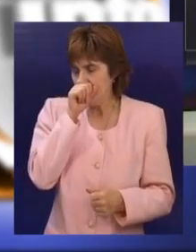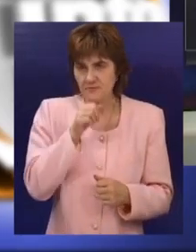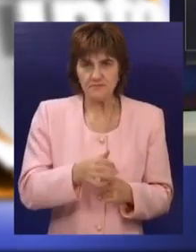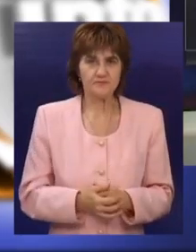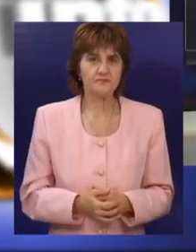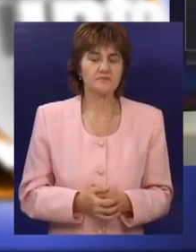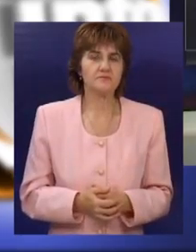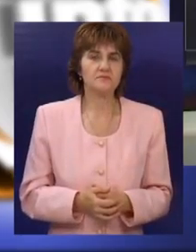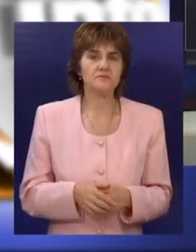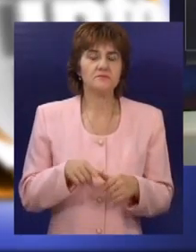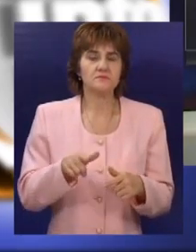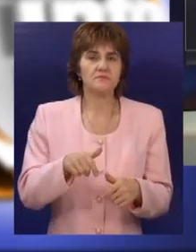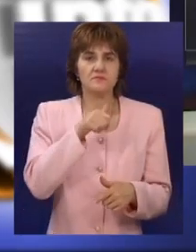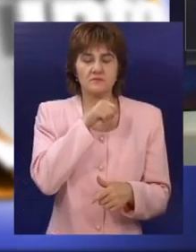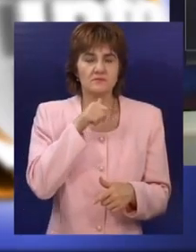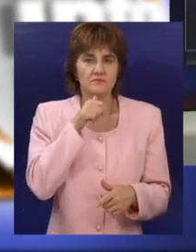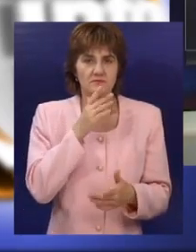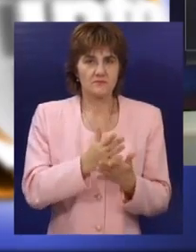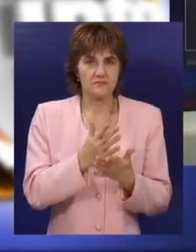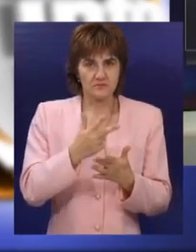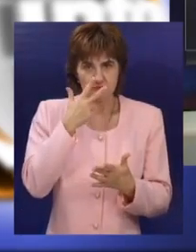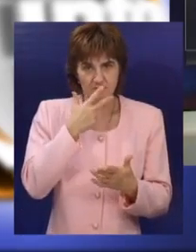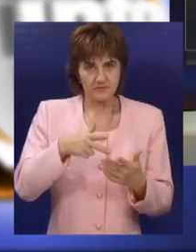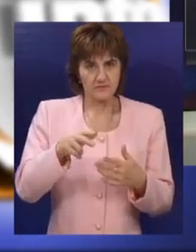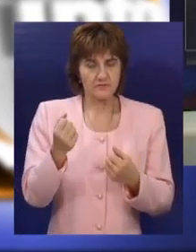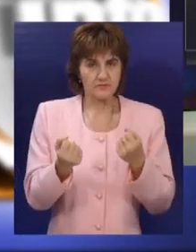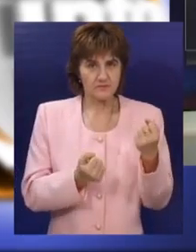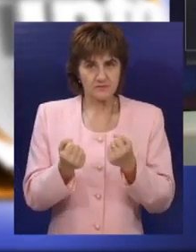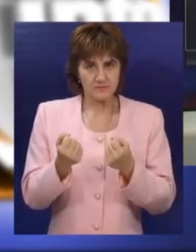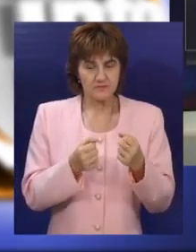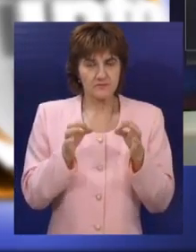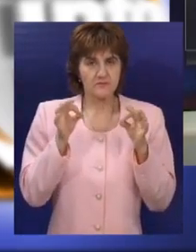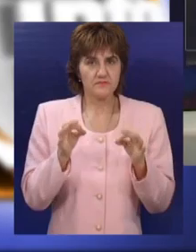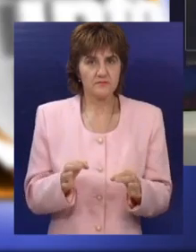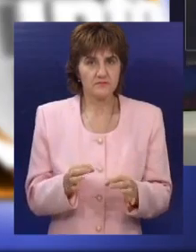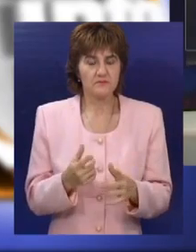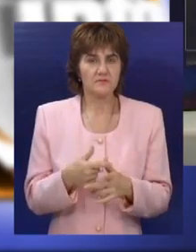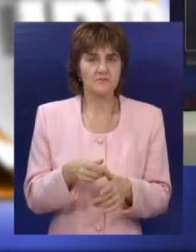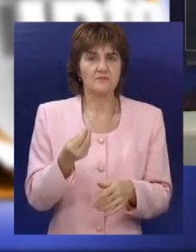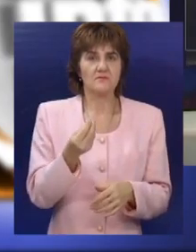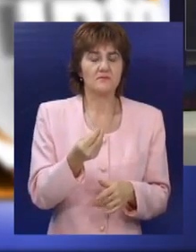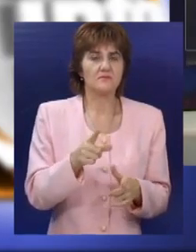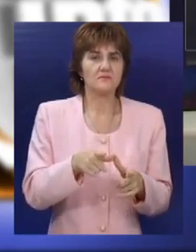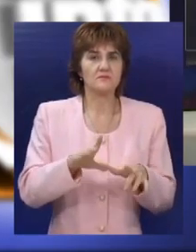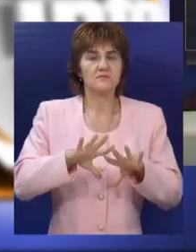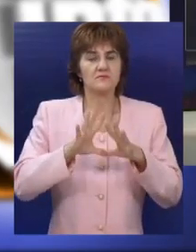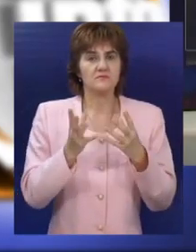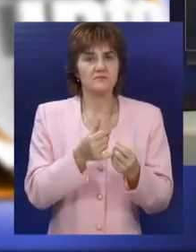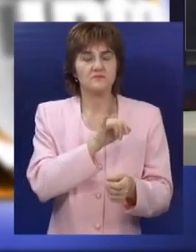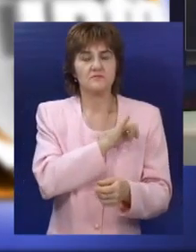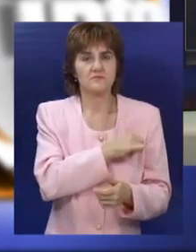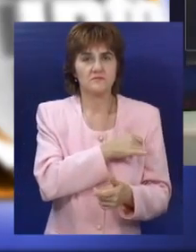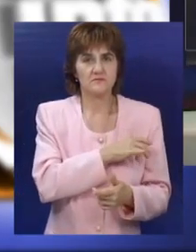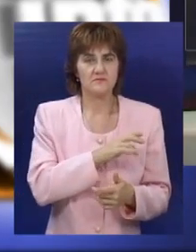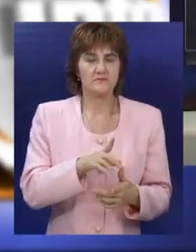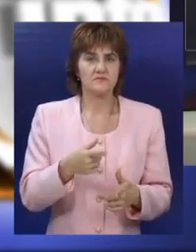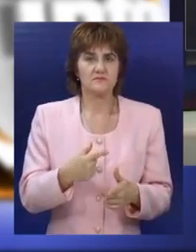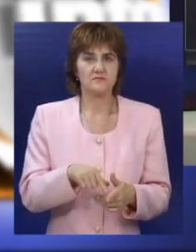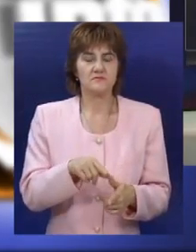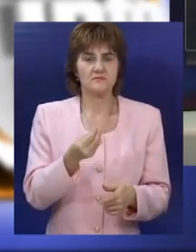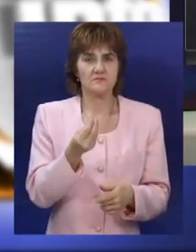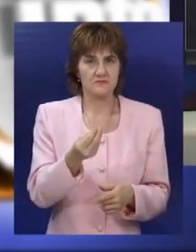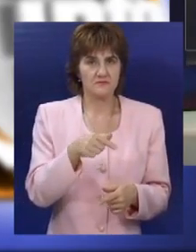vozilo, bezbedno vozilo. Akciju realizuju Ministarstvo unutrašnjih poslova Republike Srbije u saradnji sa Automoto savezom Srbije